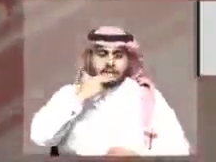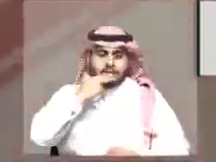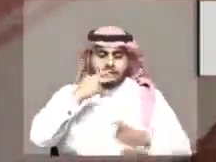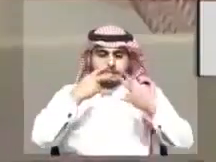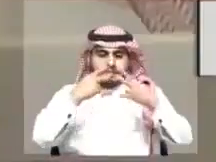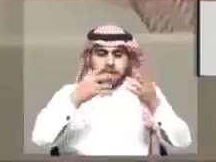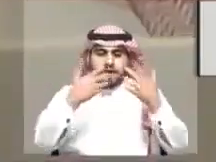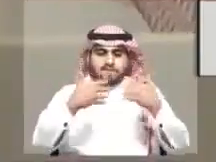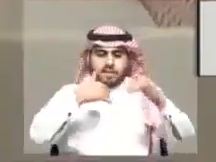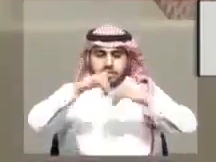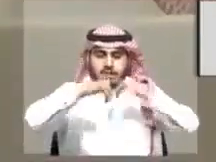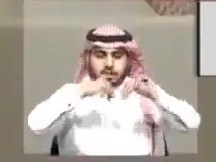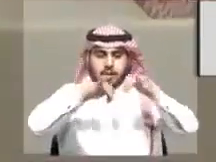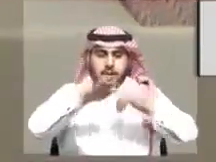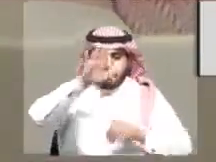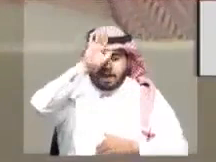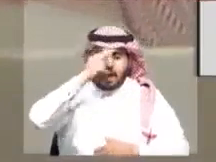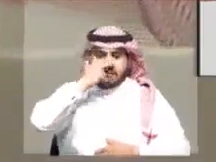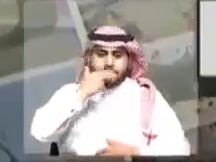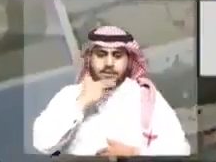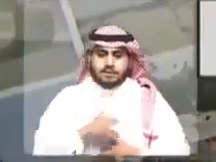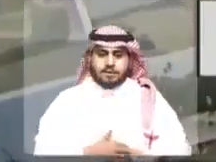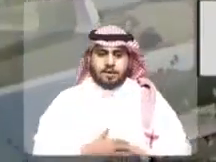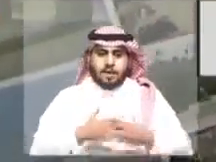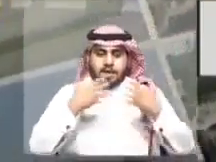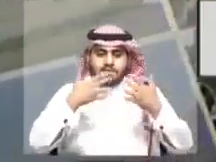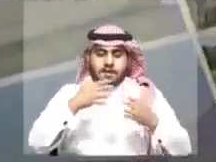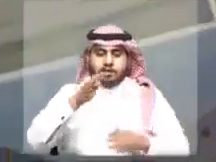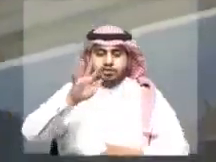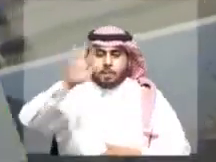لتحرير الحركة المرورية لطريق الملك عبد العزيز وتيسير التنقل من